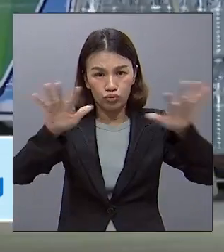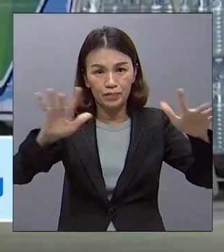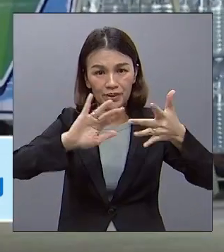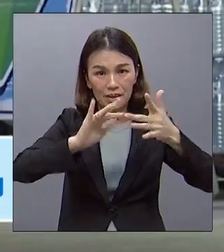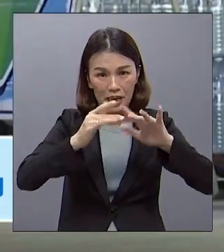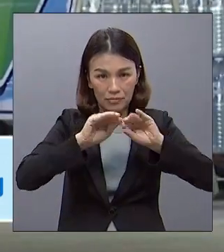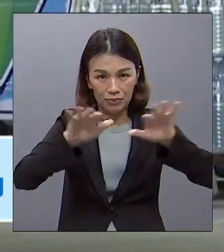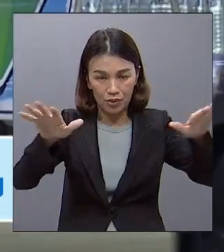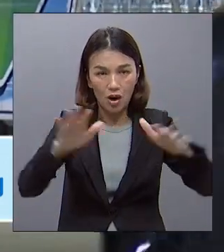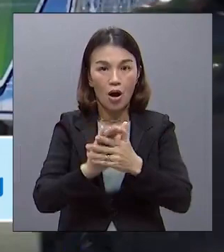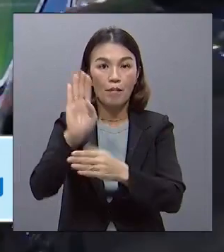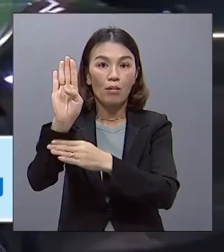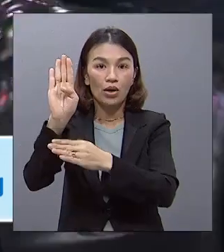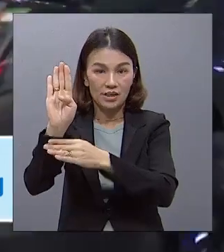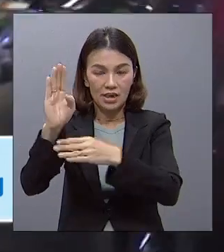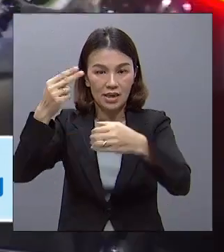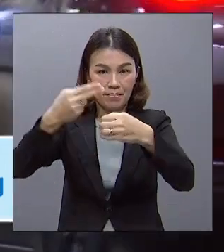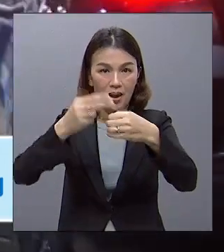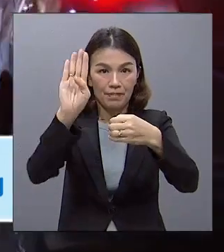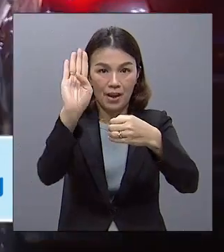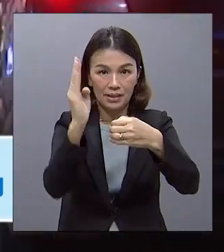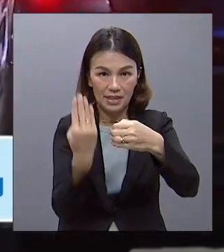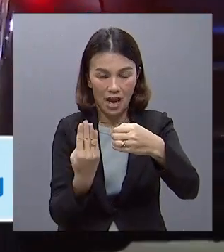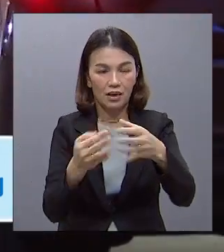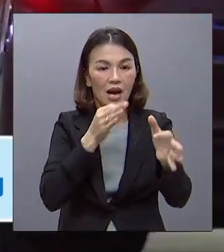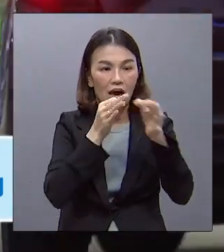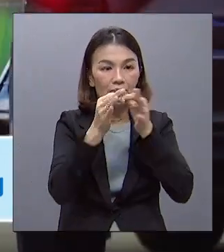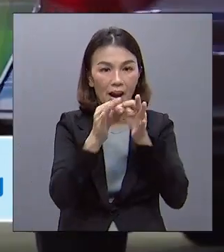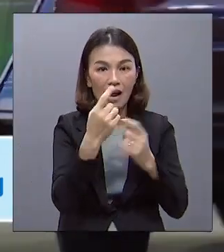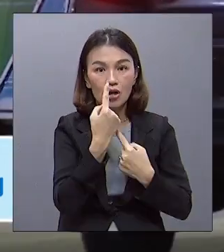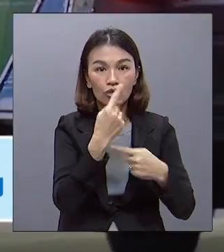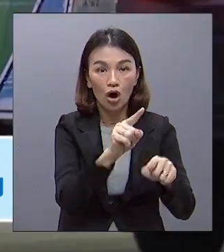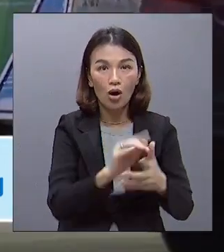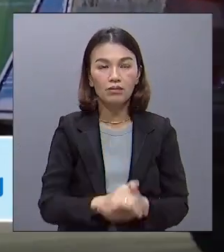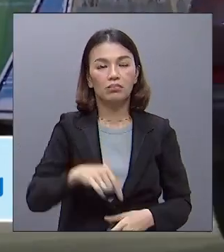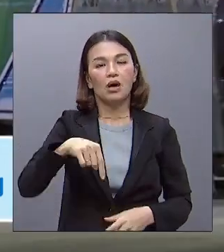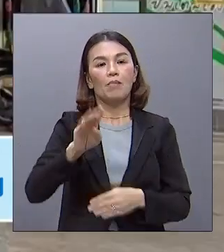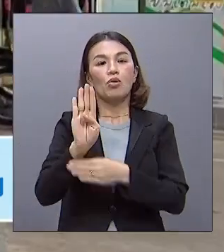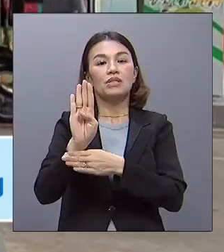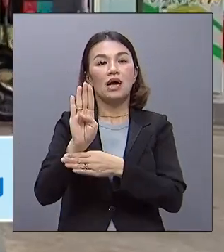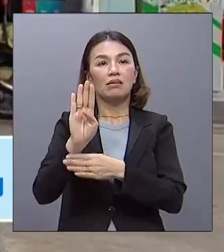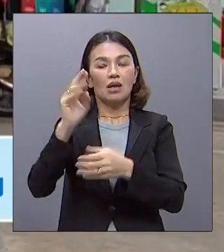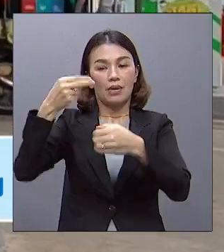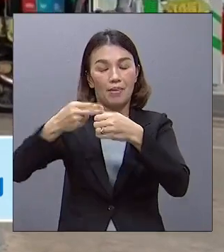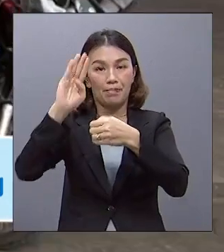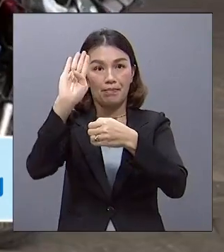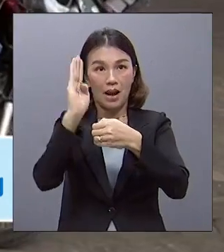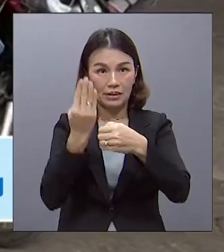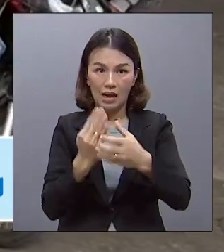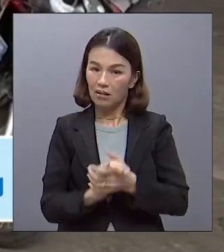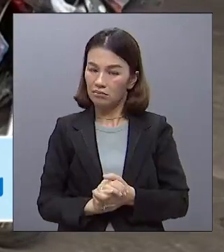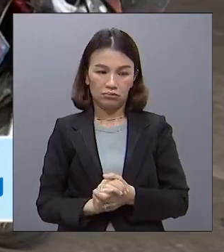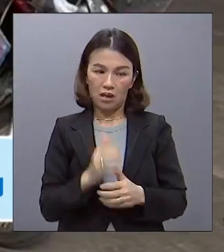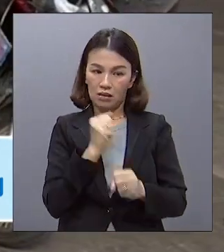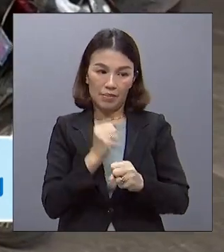นะครับทางบริษัทบางจากคอร์ปอเรชั่นจำกัดมหาชนก็ออกมาชี้แจงครับว่าบริษัทบางจากระบุว่าไม่มีนโยบายการทำธุรกรรมในลักษณะ